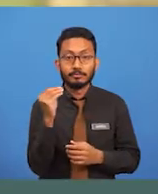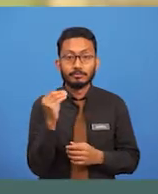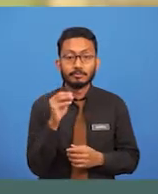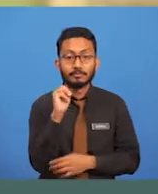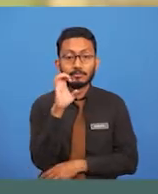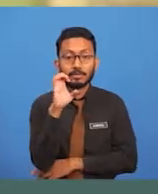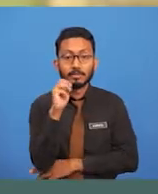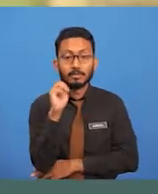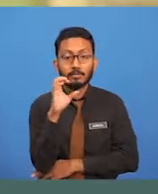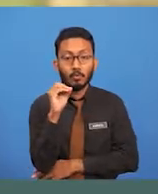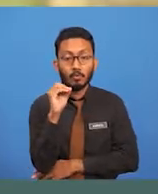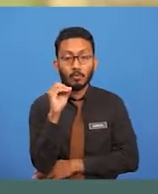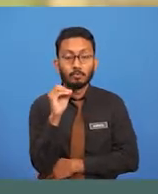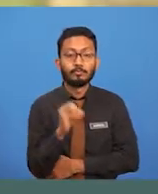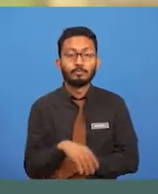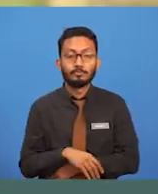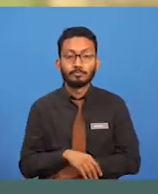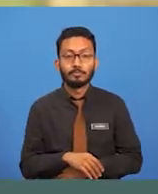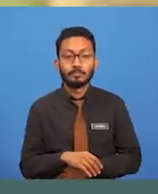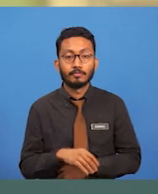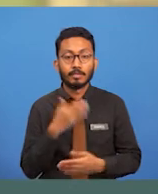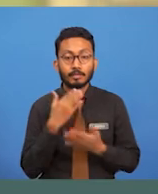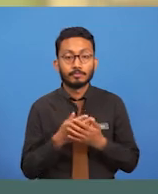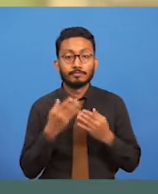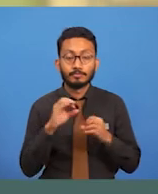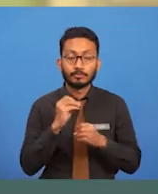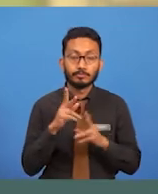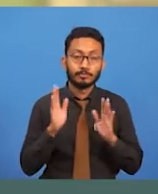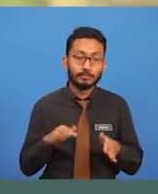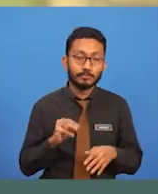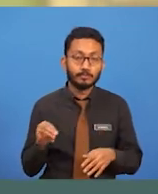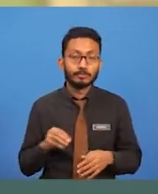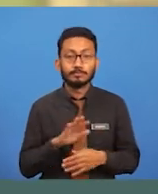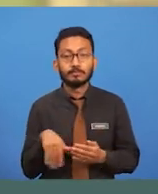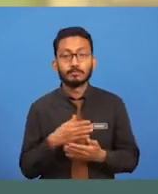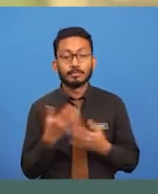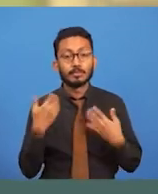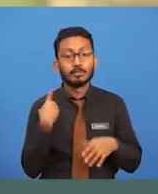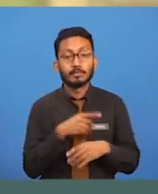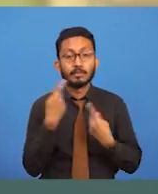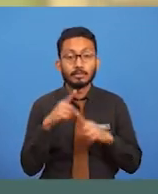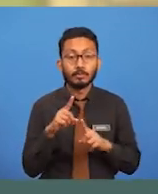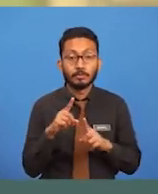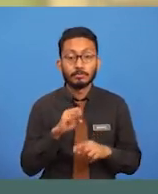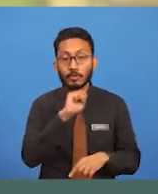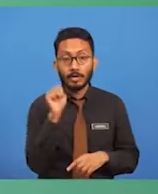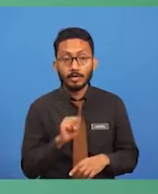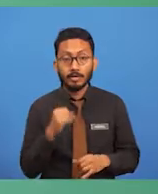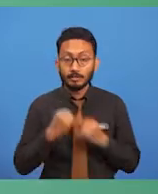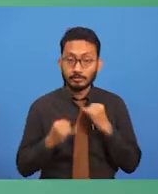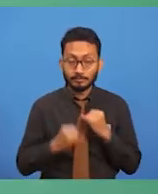Baiklah, pelajar-pelajar sekalian. Mari kita jawab soalan terakhir kita pada hari